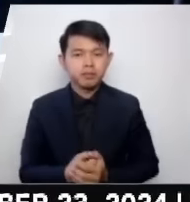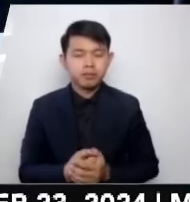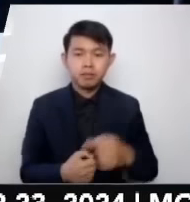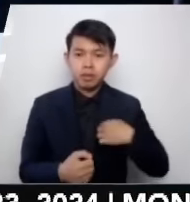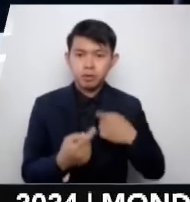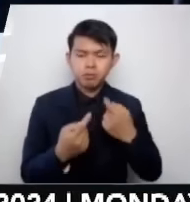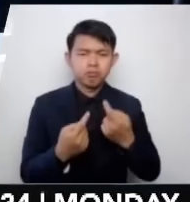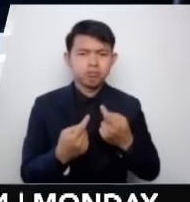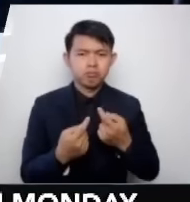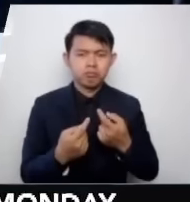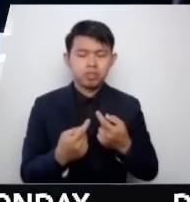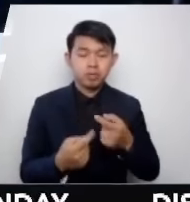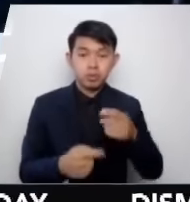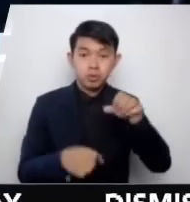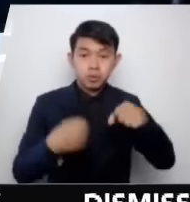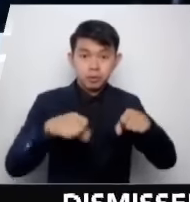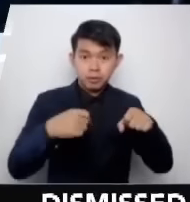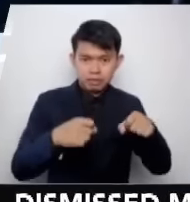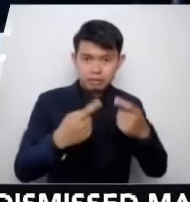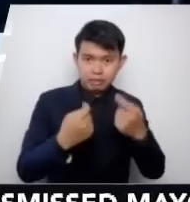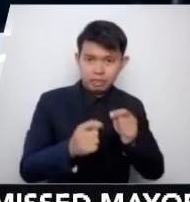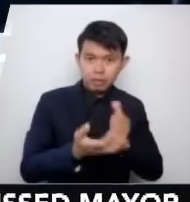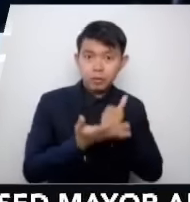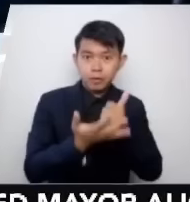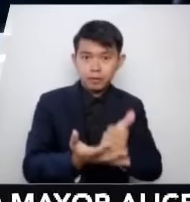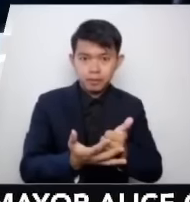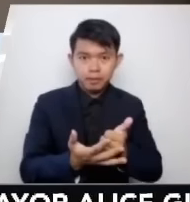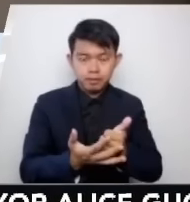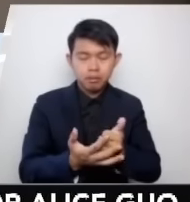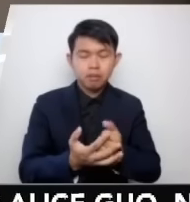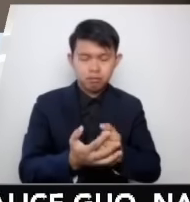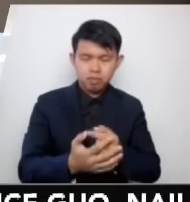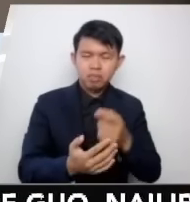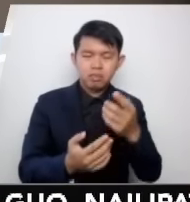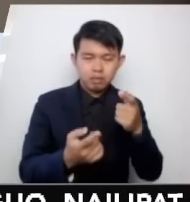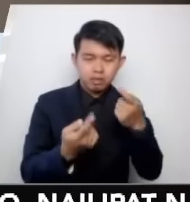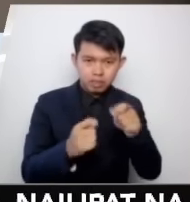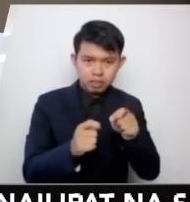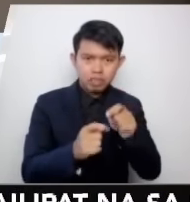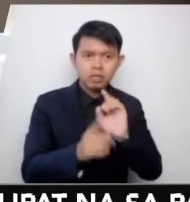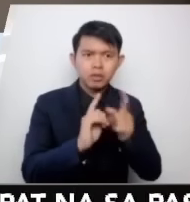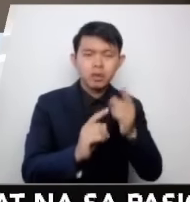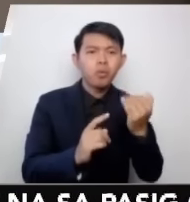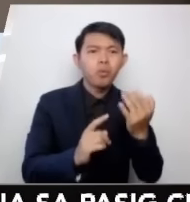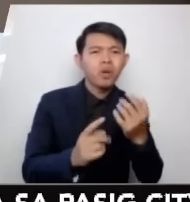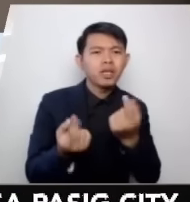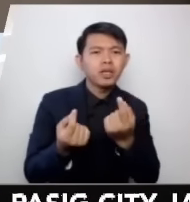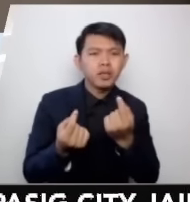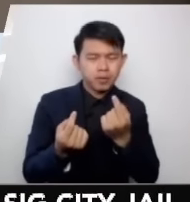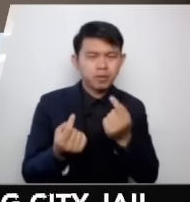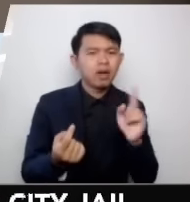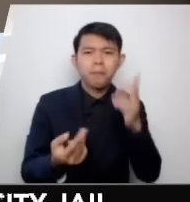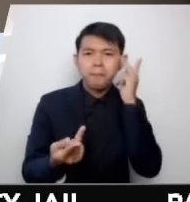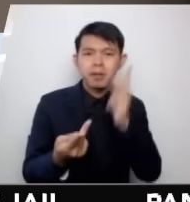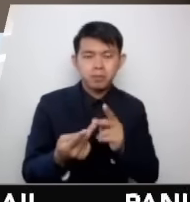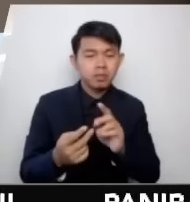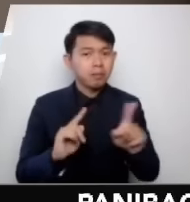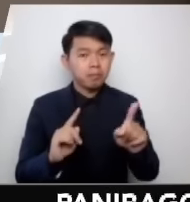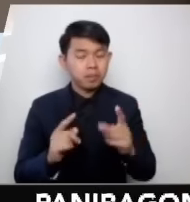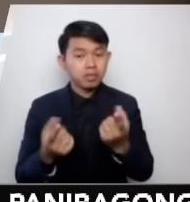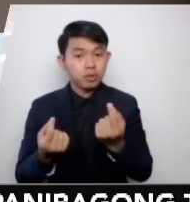nakamotor. Kumbaga, gusto siya na siyang kausapin about sa kung bakit ganun, di mo lang siyang tumigil. Pero yung ginawa niya po sa